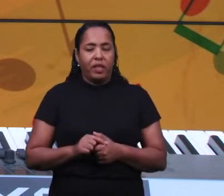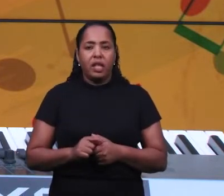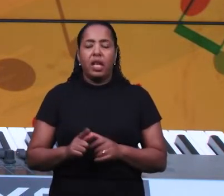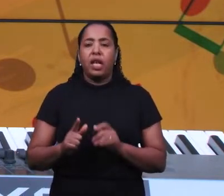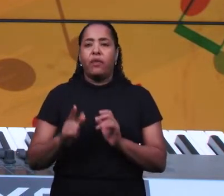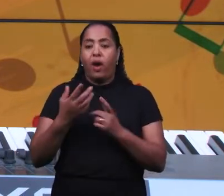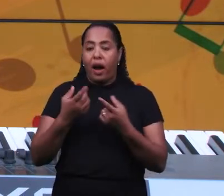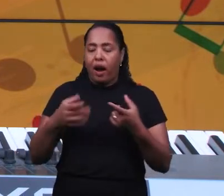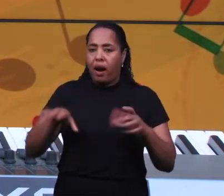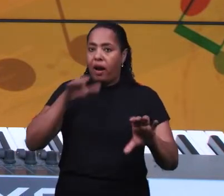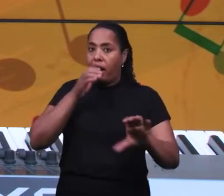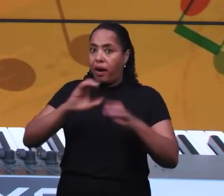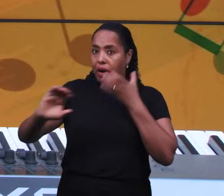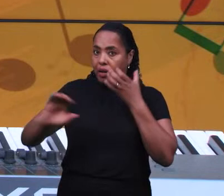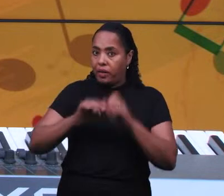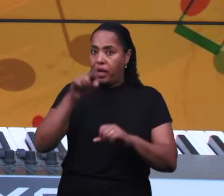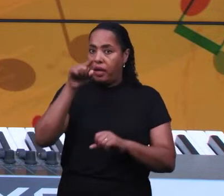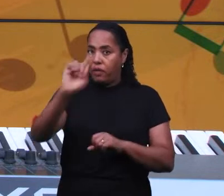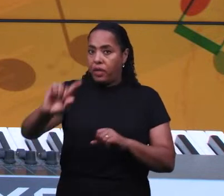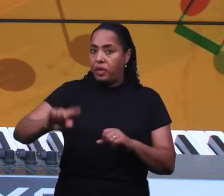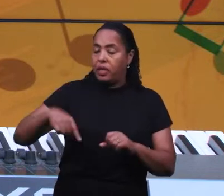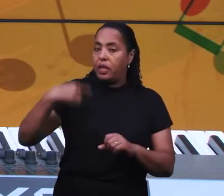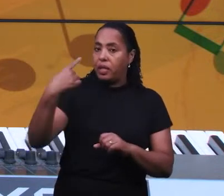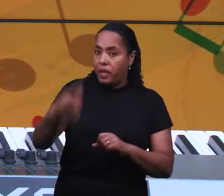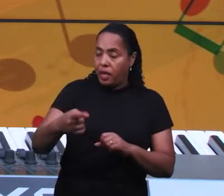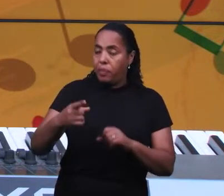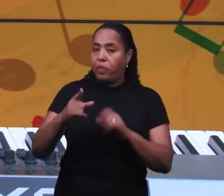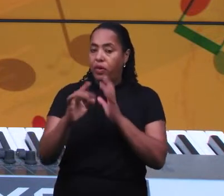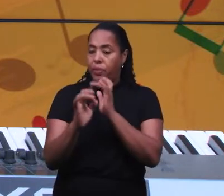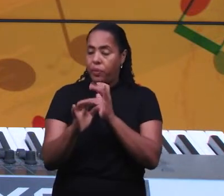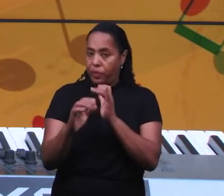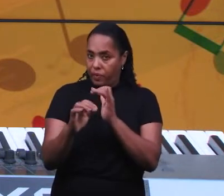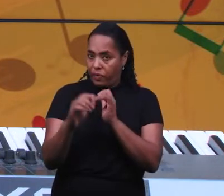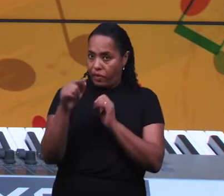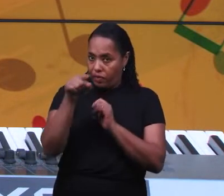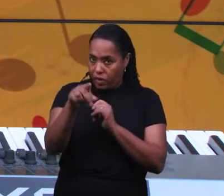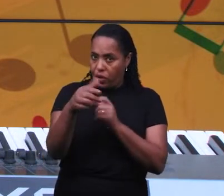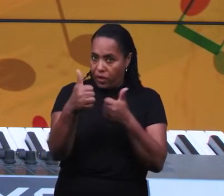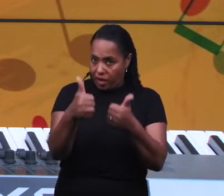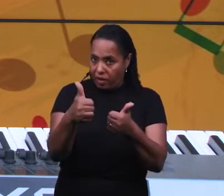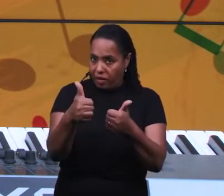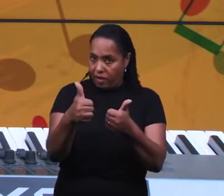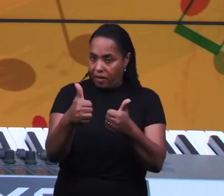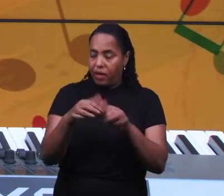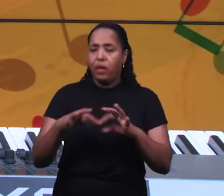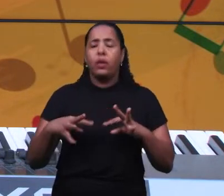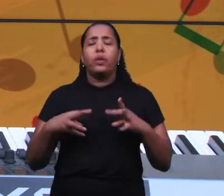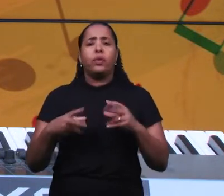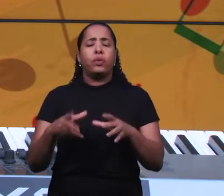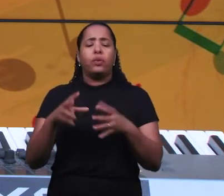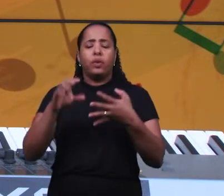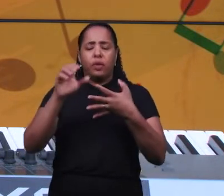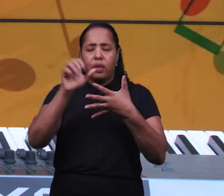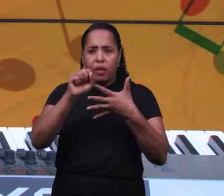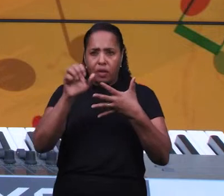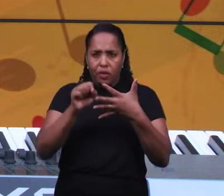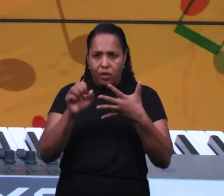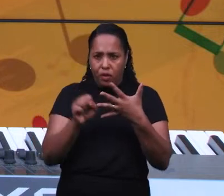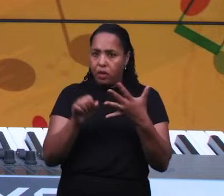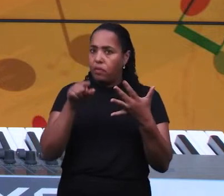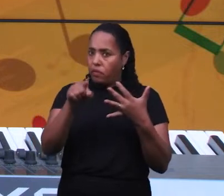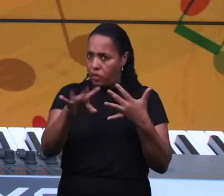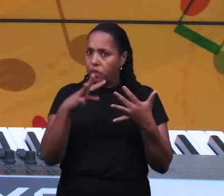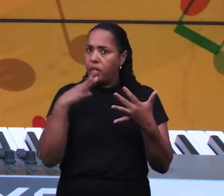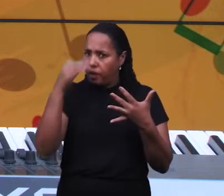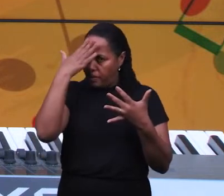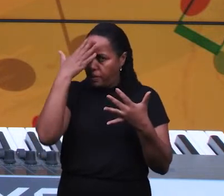le clavier. Alors, je vais faire le solfège et juste après le solfège, vous allez jouer dans la flûte, dans votre flûte. D'accord?